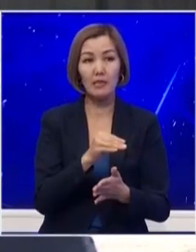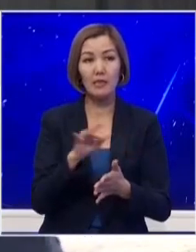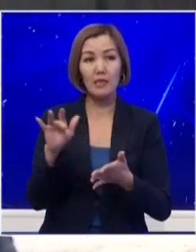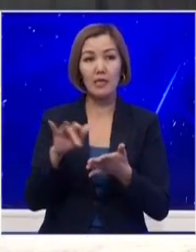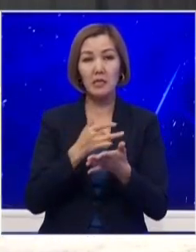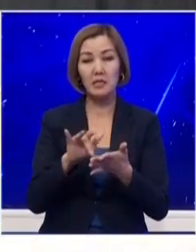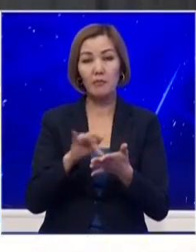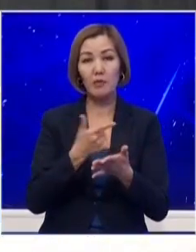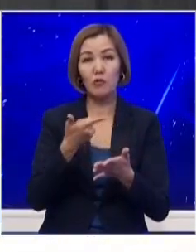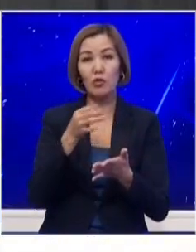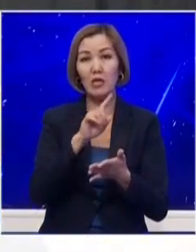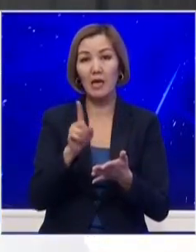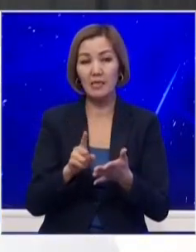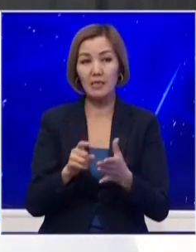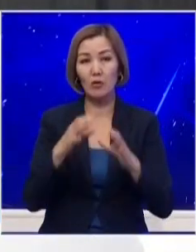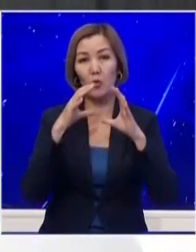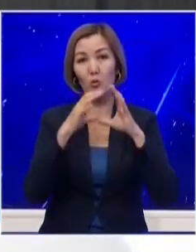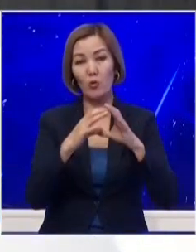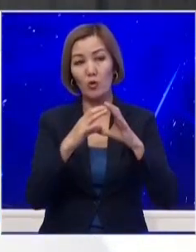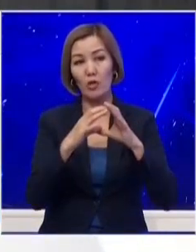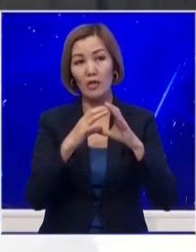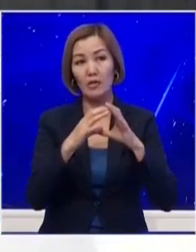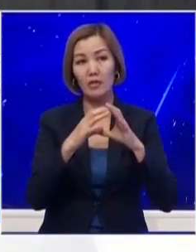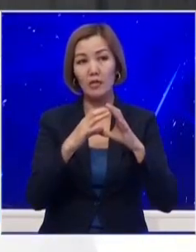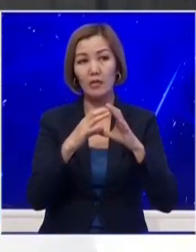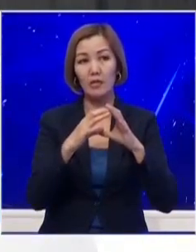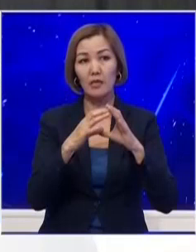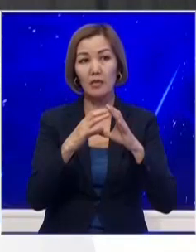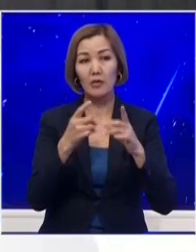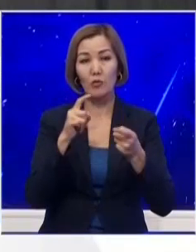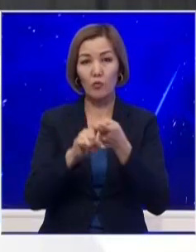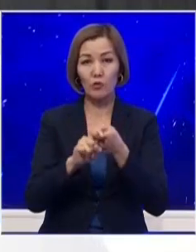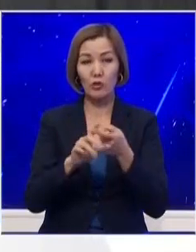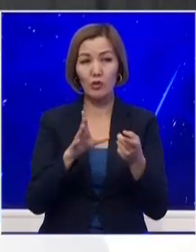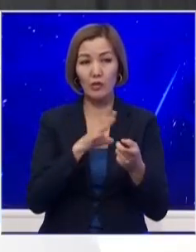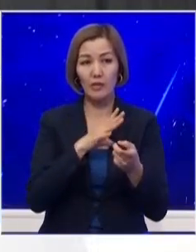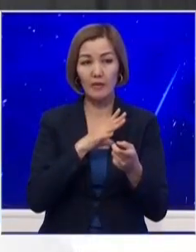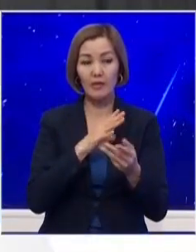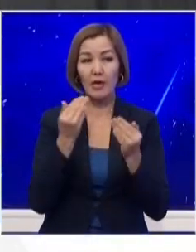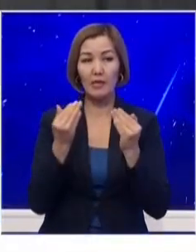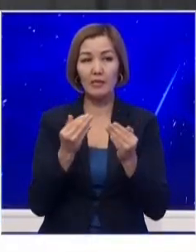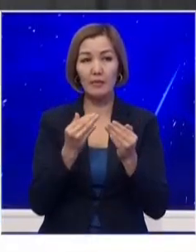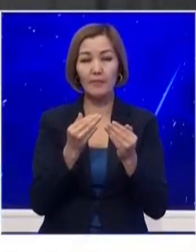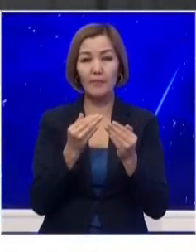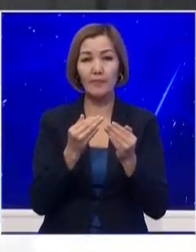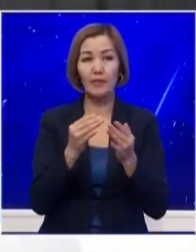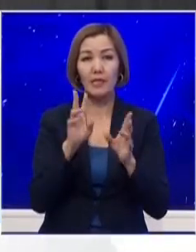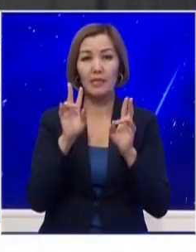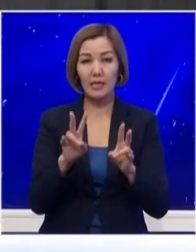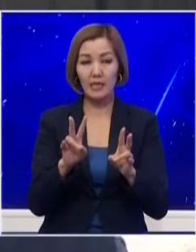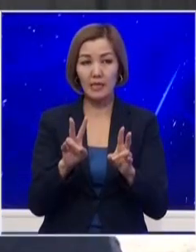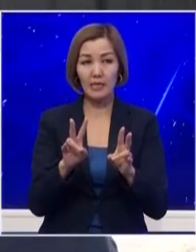есептеуіш газ құрылғыларына телеметрия жүйесі қосылған. Сол телеметрия жүйесі арқылы біз тек